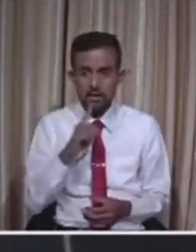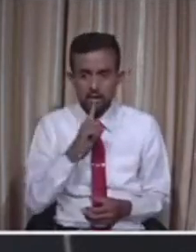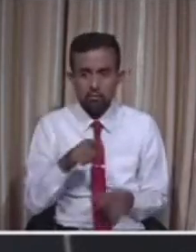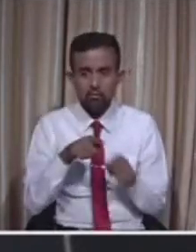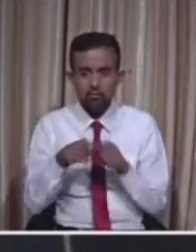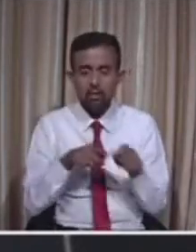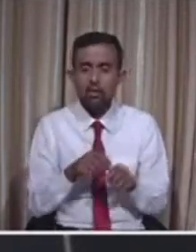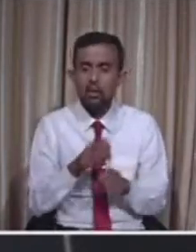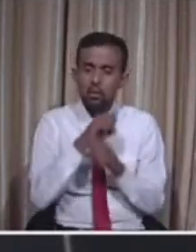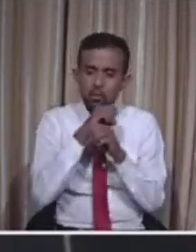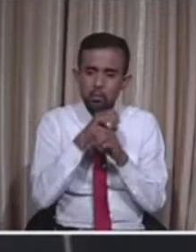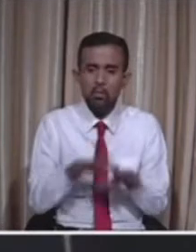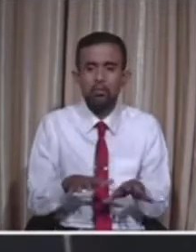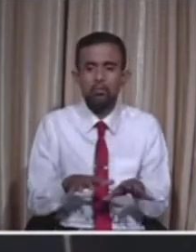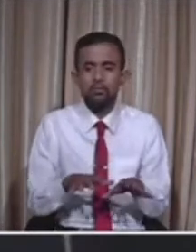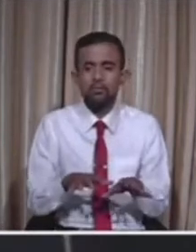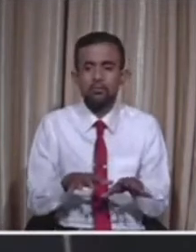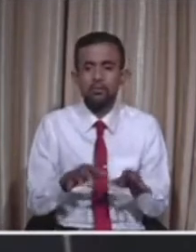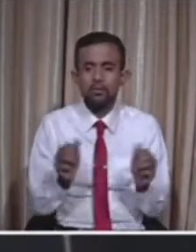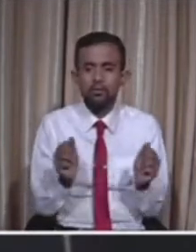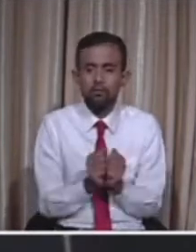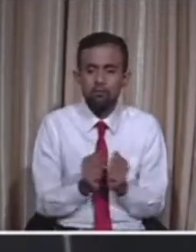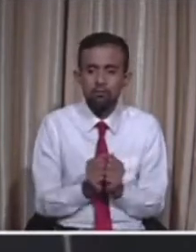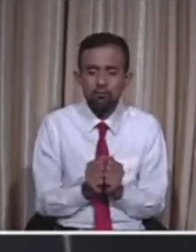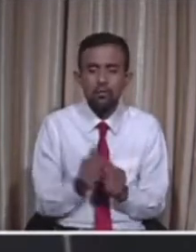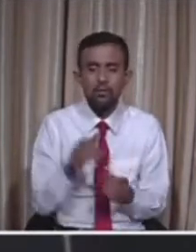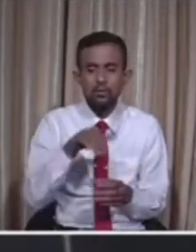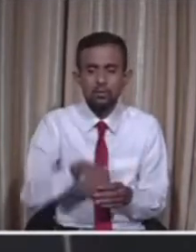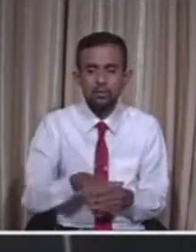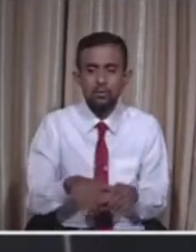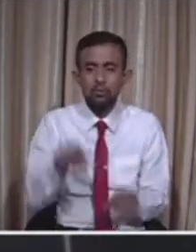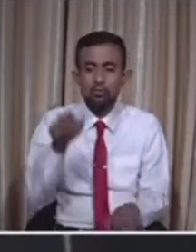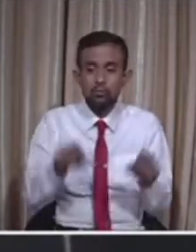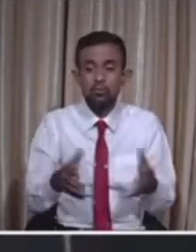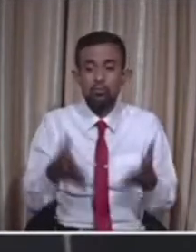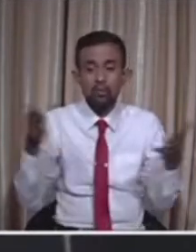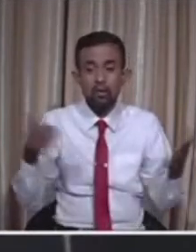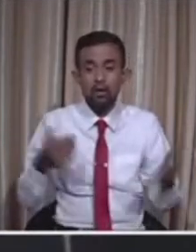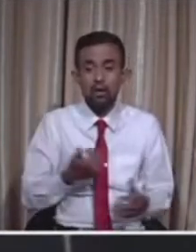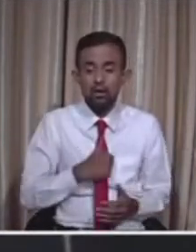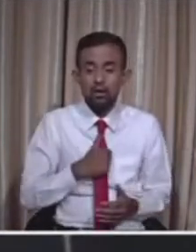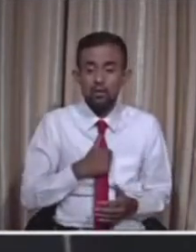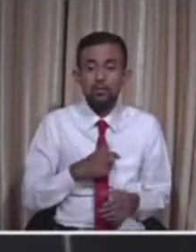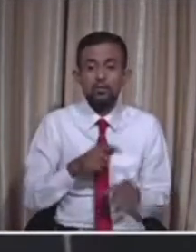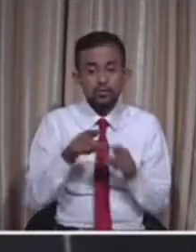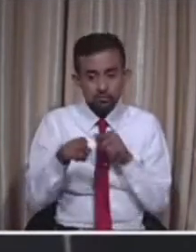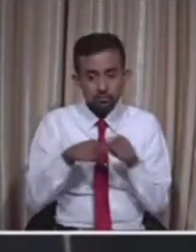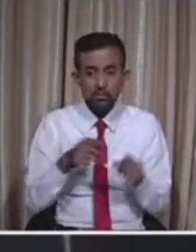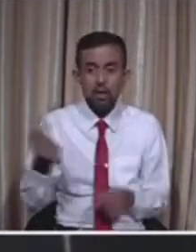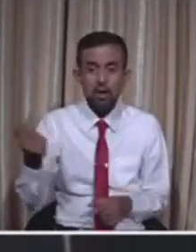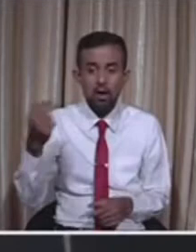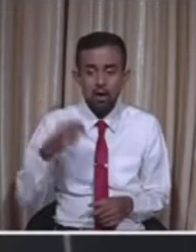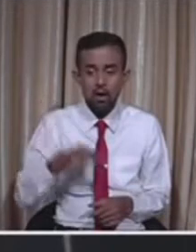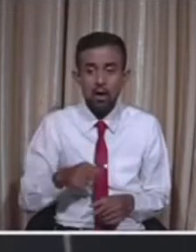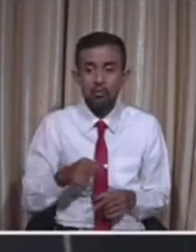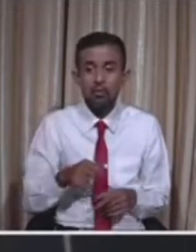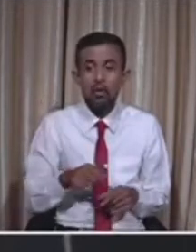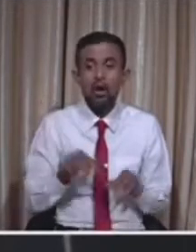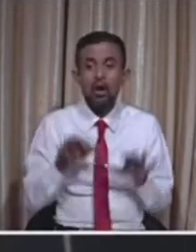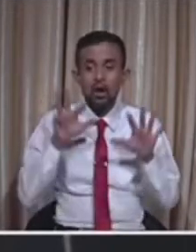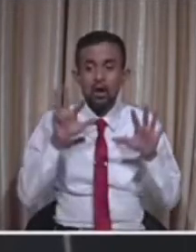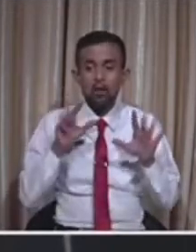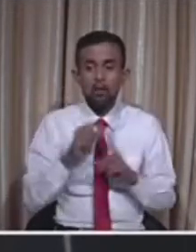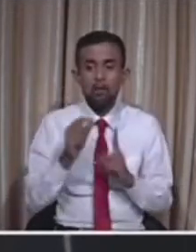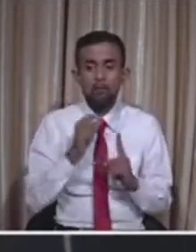මිතා නිහතමානී ක්‍රියාකාරීත්වයක් කරා ඒ බහුජන පදනම සහ ප්‍රසාදයේ සහිත ආපු බහුතරයක් තමයි 9 වෙනි